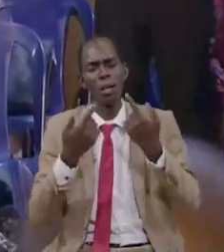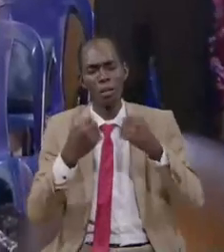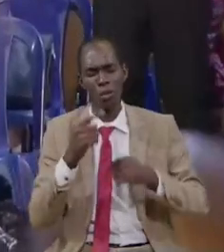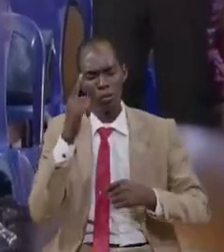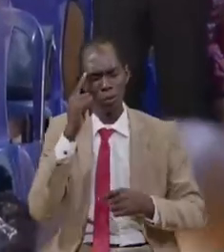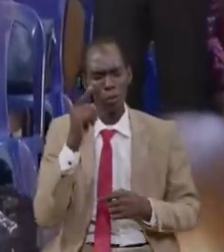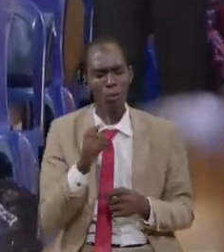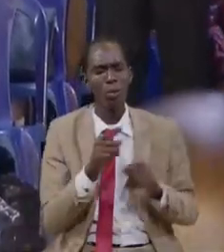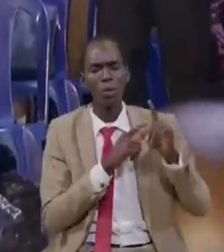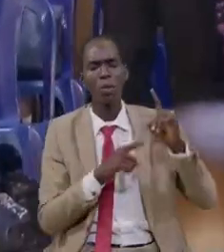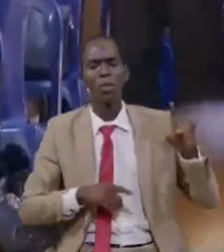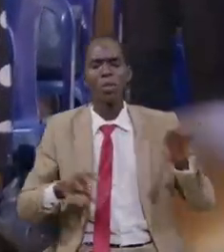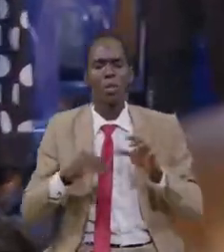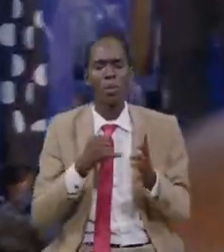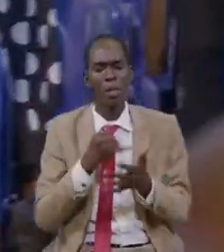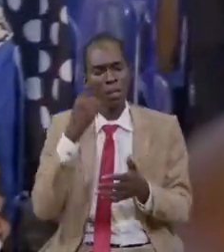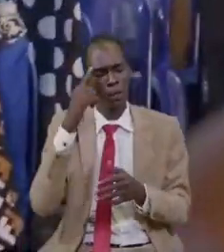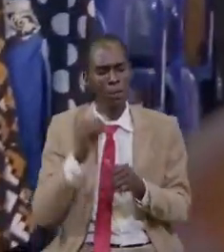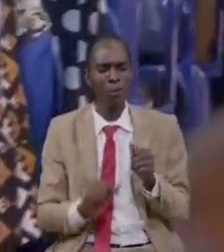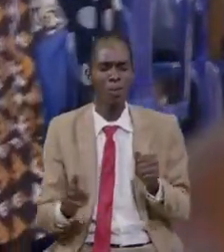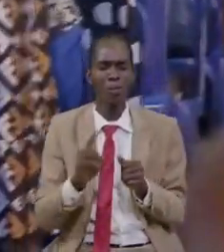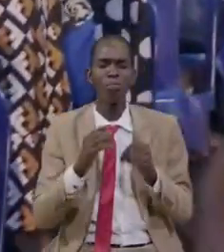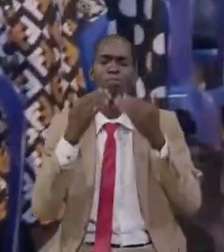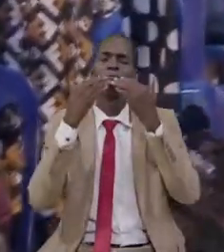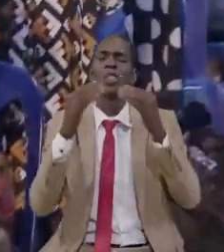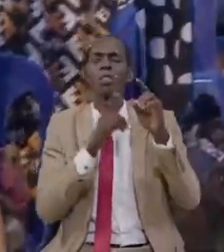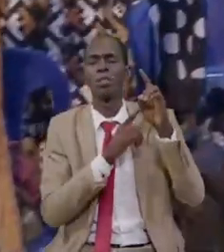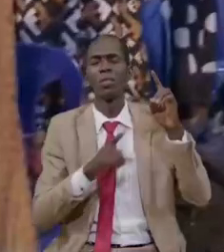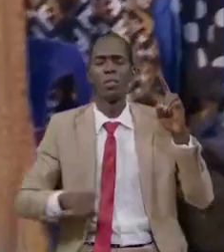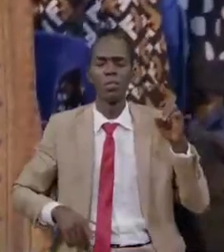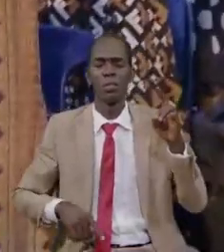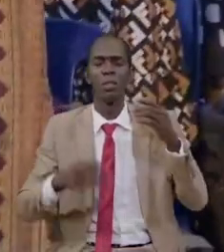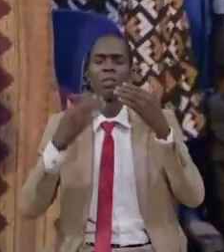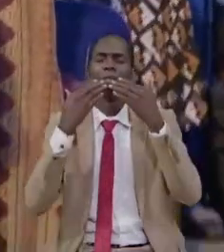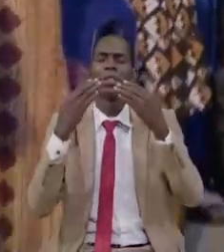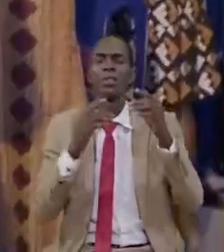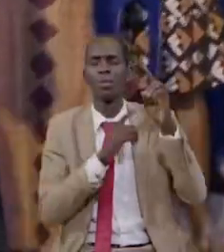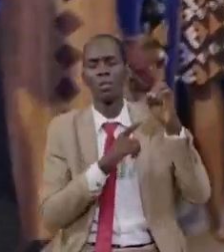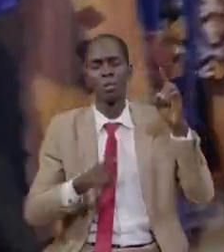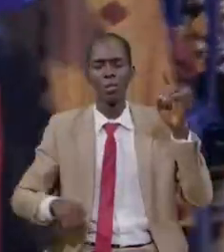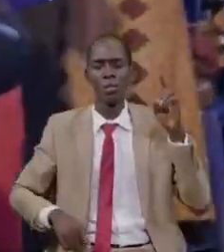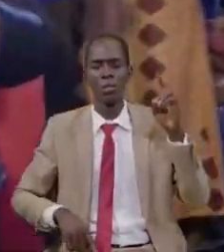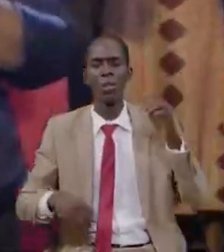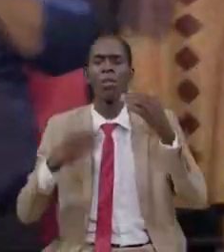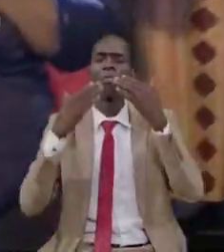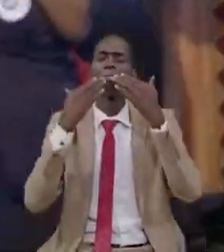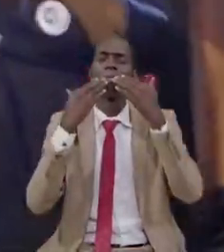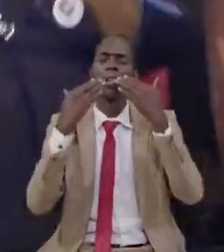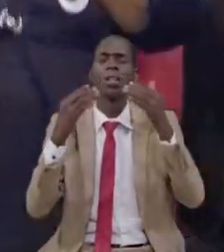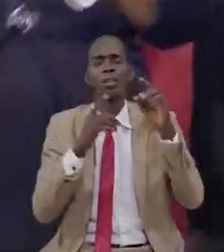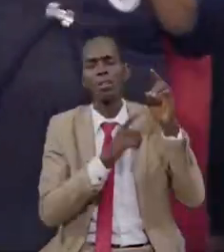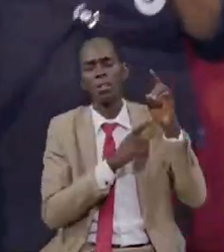Seigneur, confirme-le dans chaque vie. Merci Seigneur, merci Seigneur, merci Seigneur.